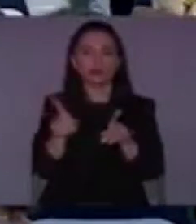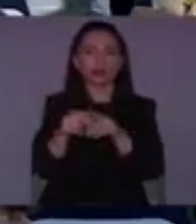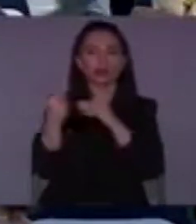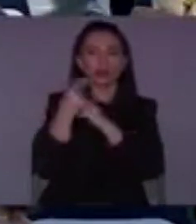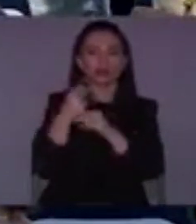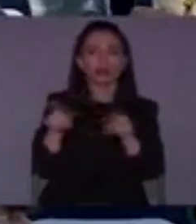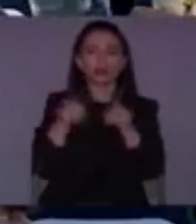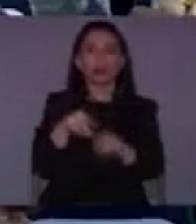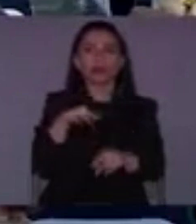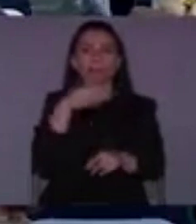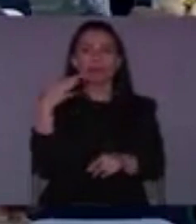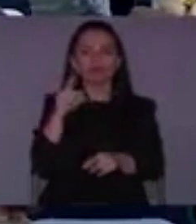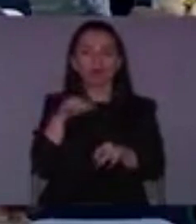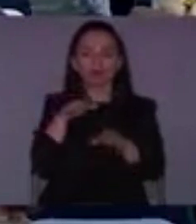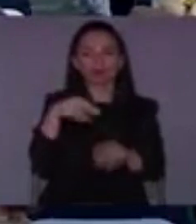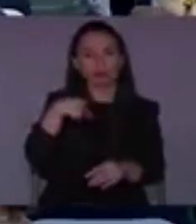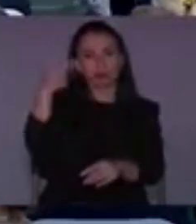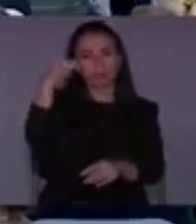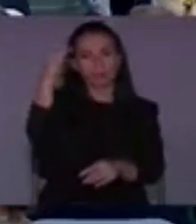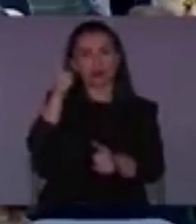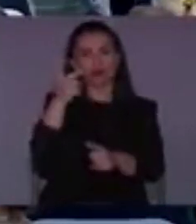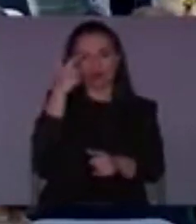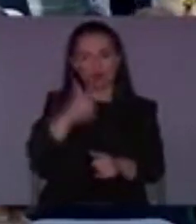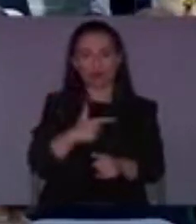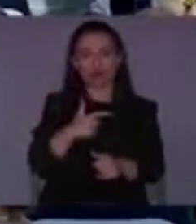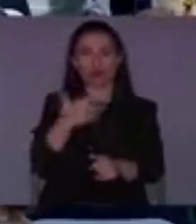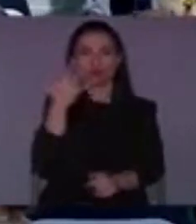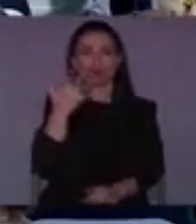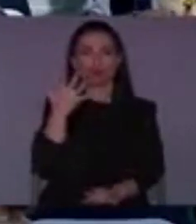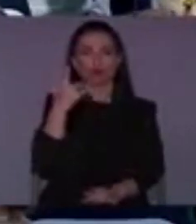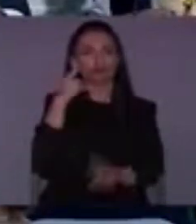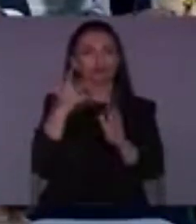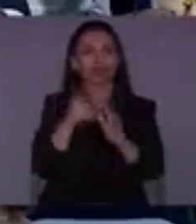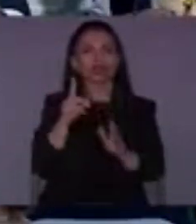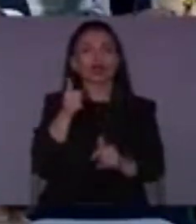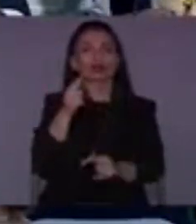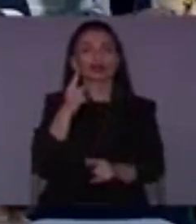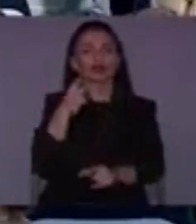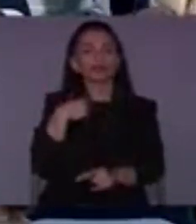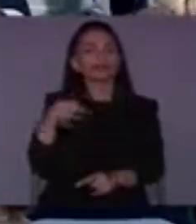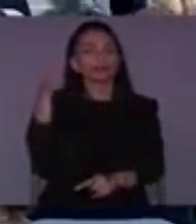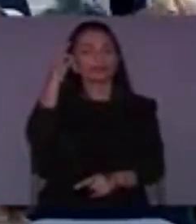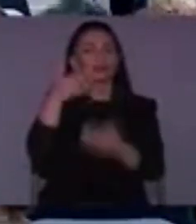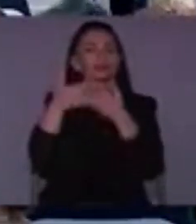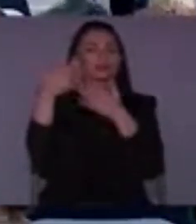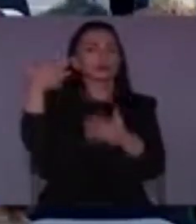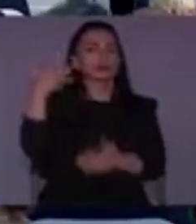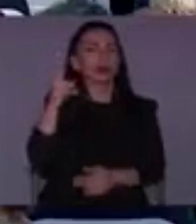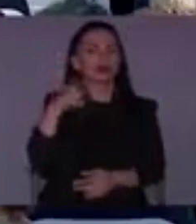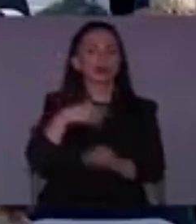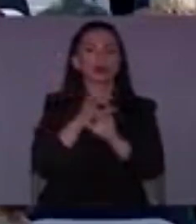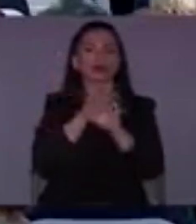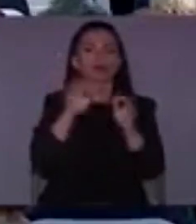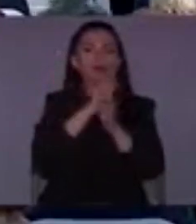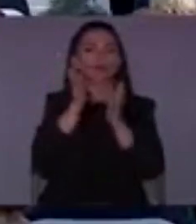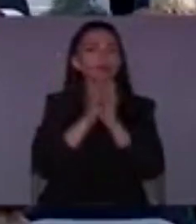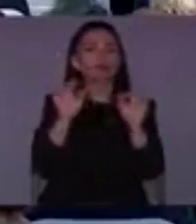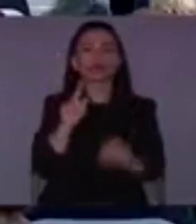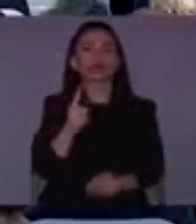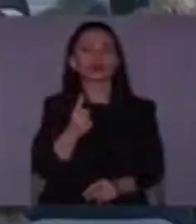კრიტიკამაც ბევრი რამ მასწავლა როგორც პოლიტიკოს. რატომ ვიხსენებ განვლილ წლებს და გიყვებით ამ